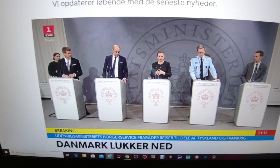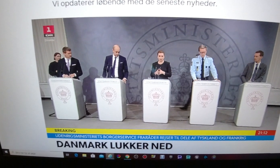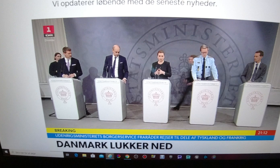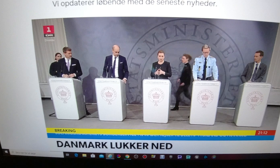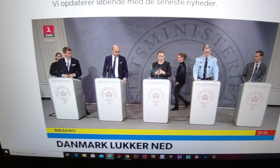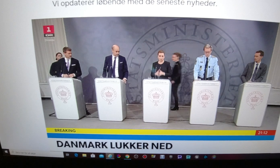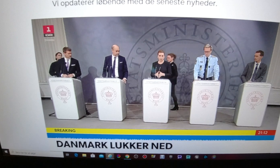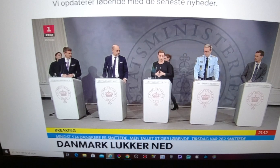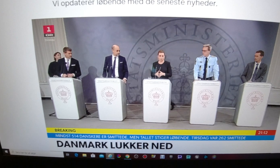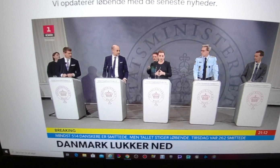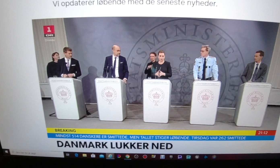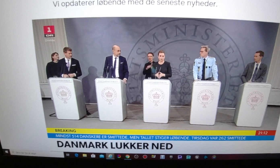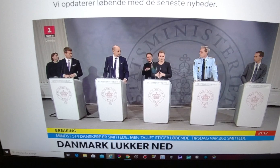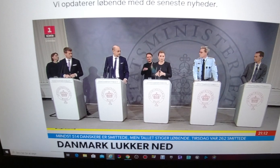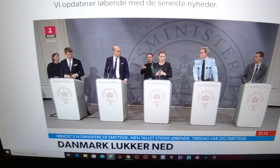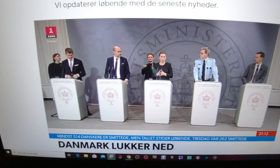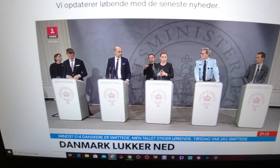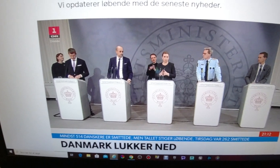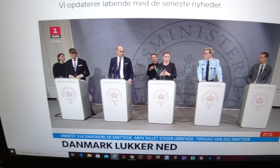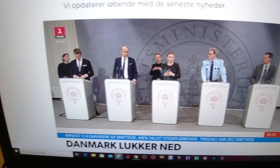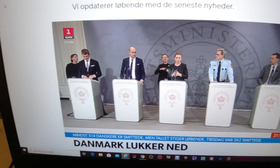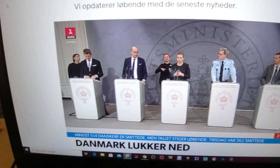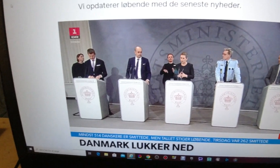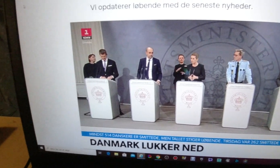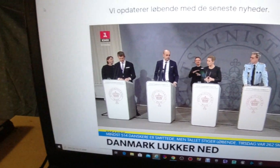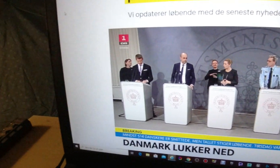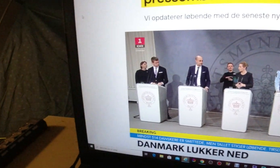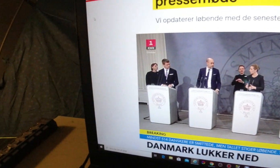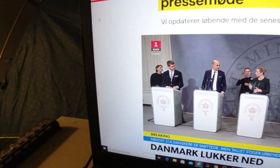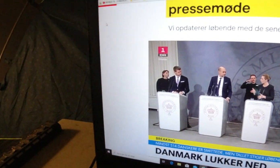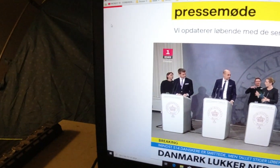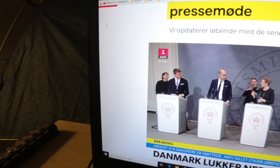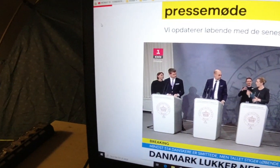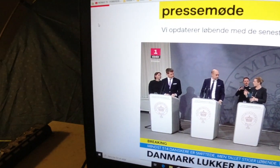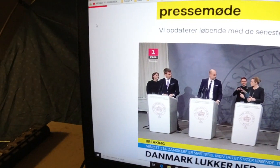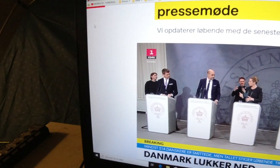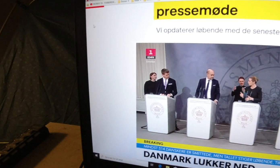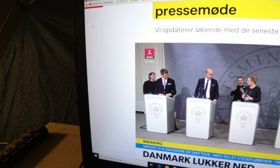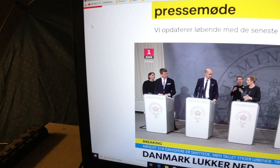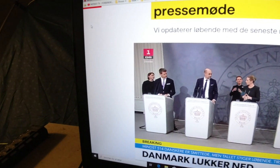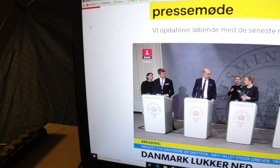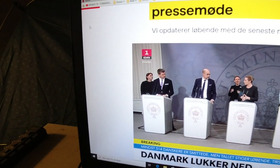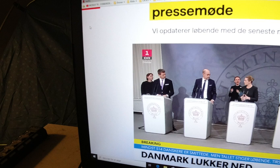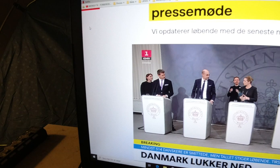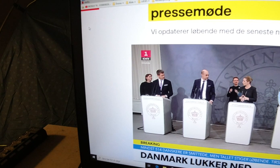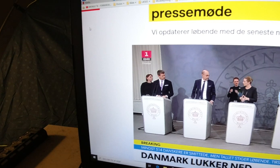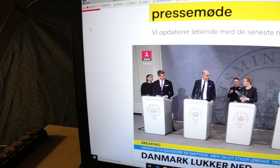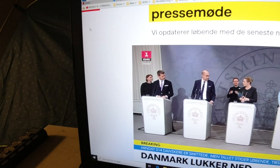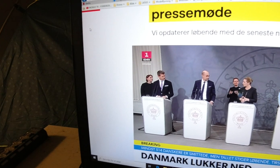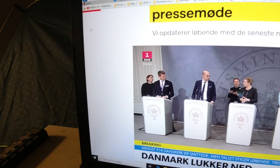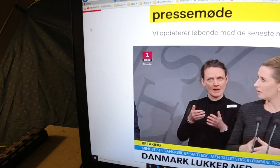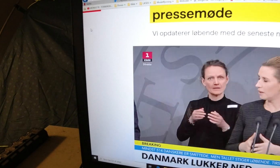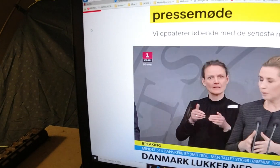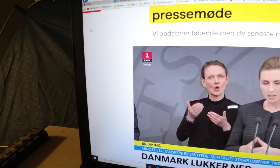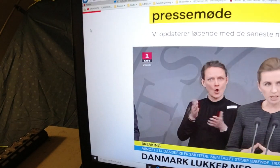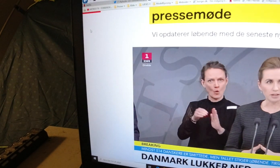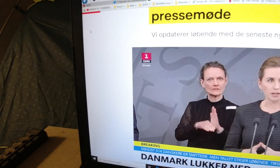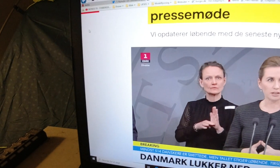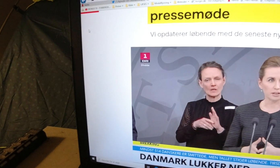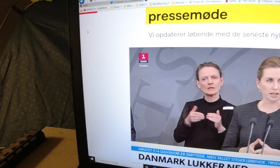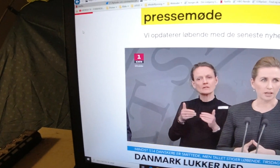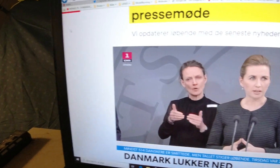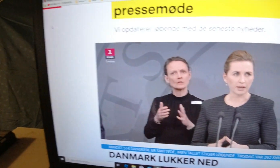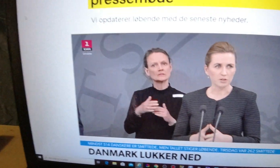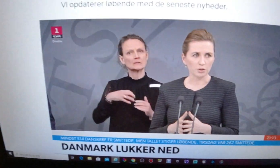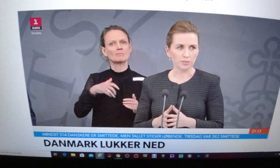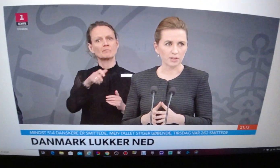at vi kommer også til at bede Folketinget om hastelovgivning på sundhedsområdet, i forhold til nogle af de patientrettigheder,